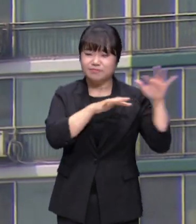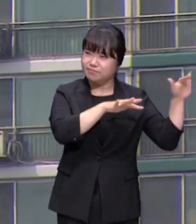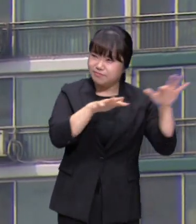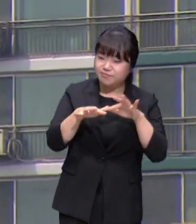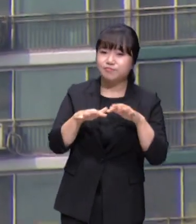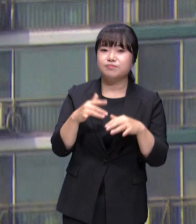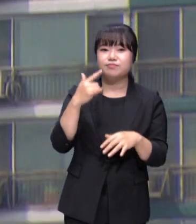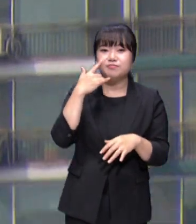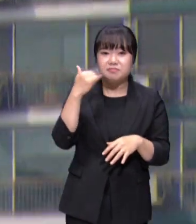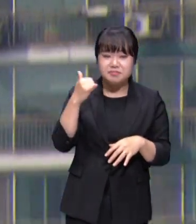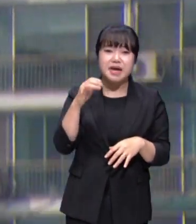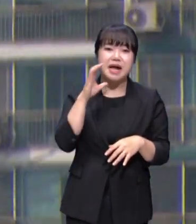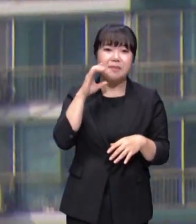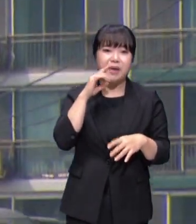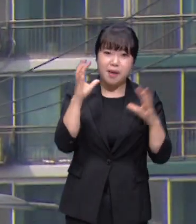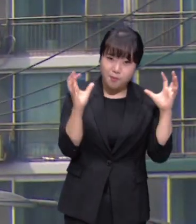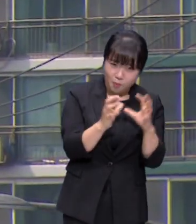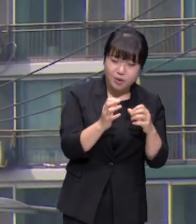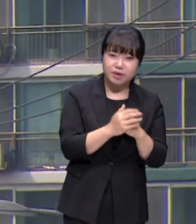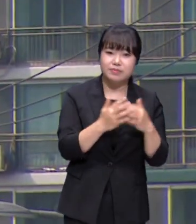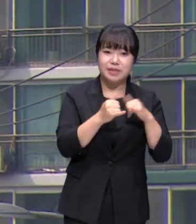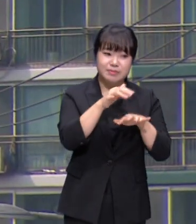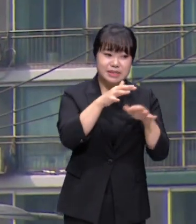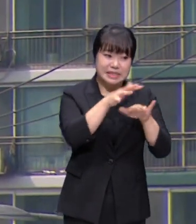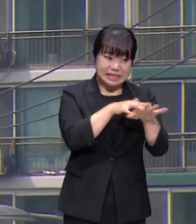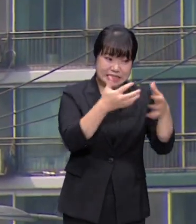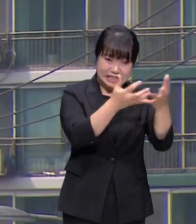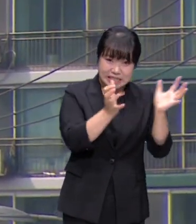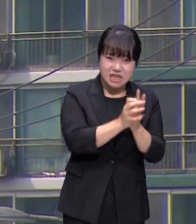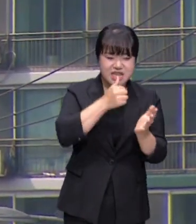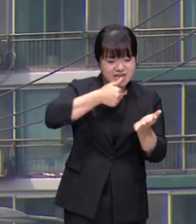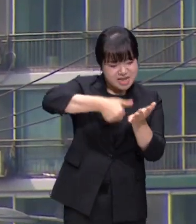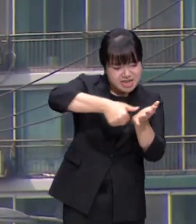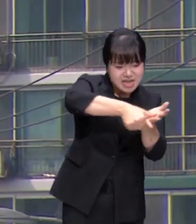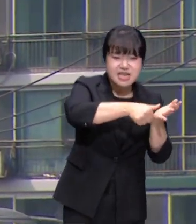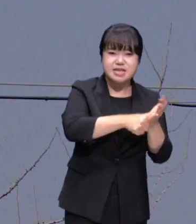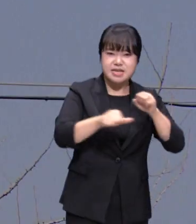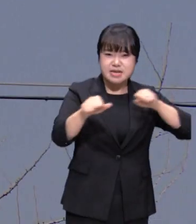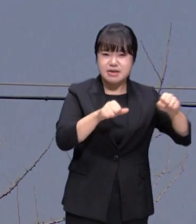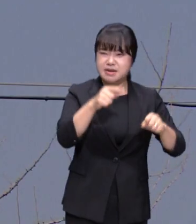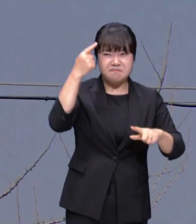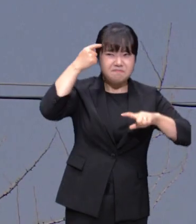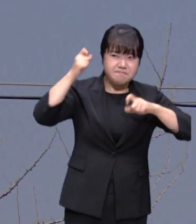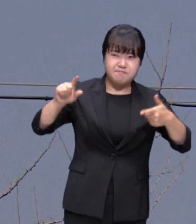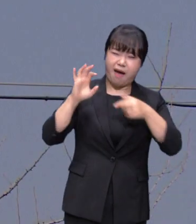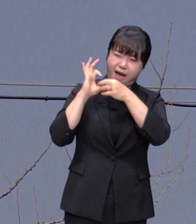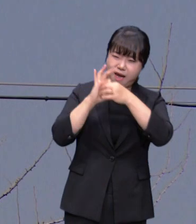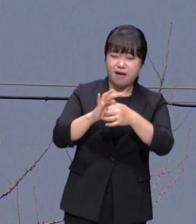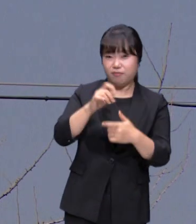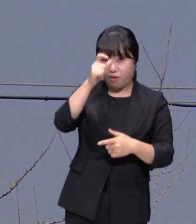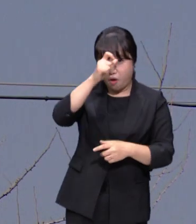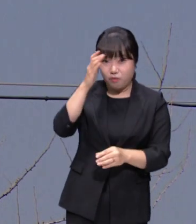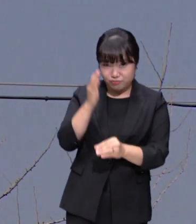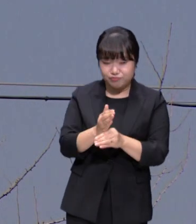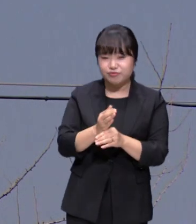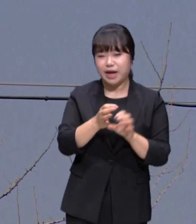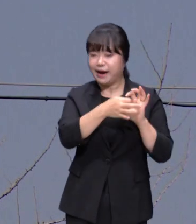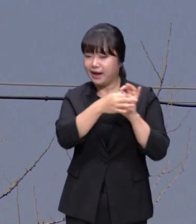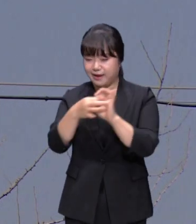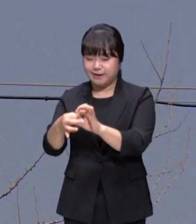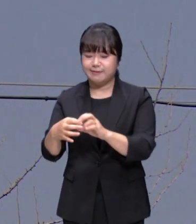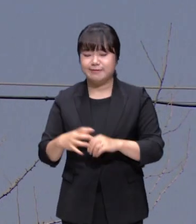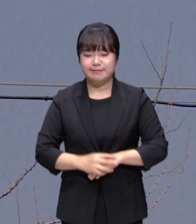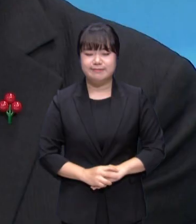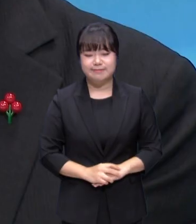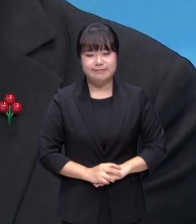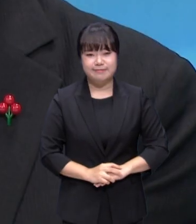맘카페와 아파트 협의체는 청와대 청원과 서명운동을 전개하고 있어 물류시설 건립 반대 움직임은 번져갈